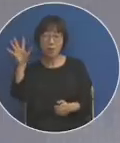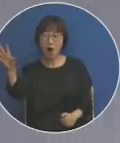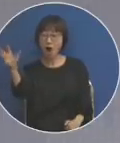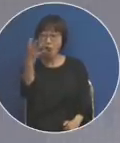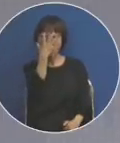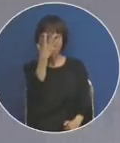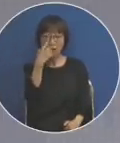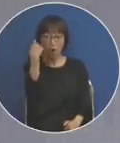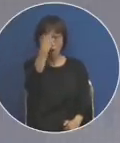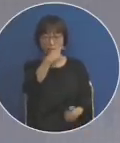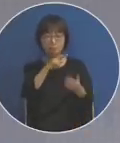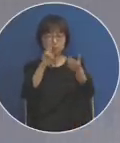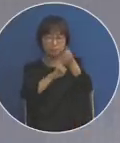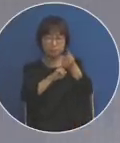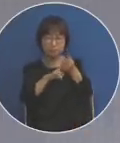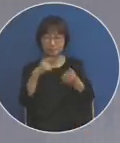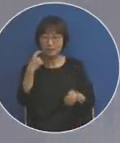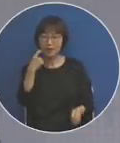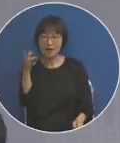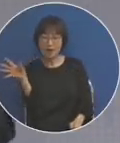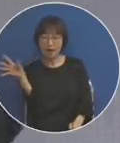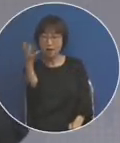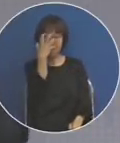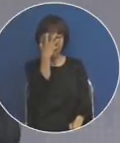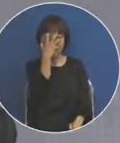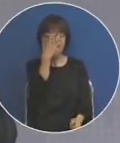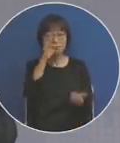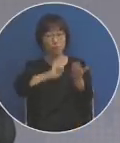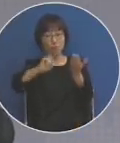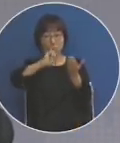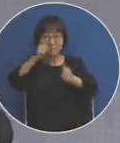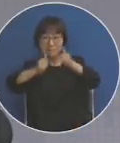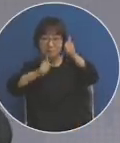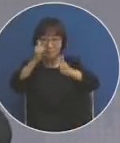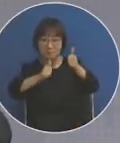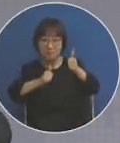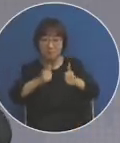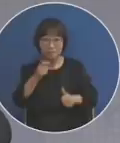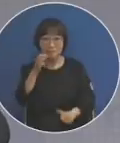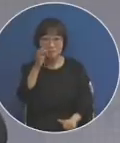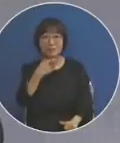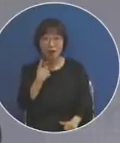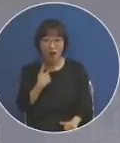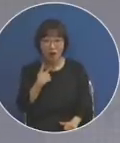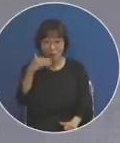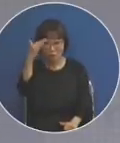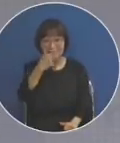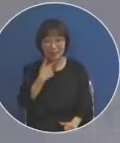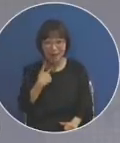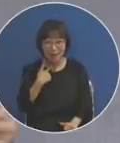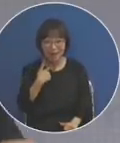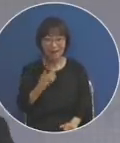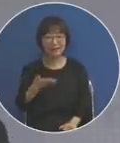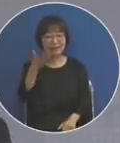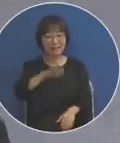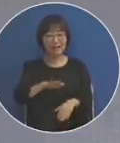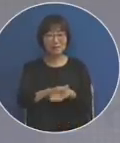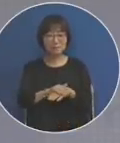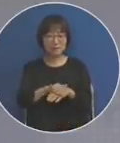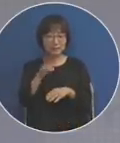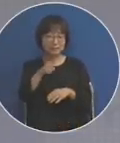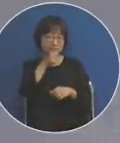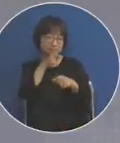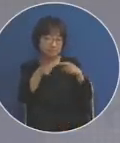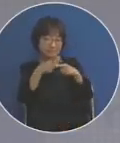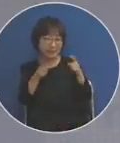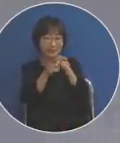singing contest. 근데 노래를 아무리 잘해도요. 그 평가하는 가수들이 저 사람 가수 아니다 하는 걸 딱 얘기해요. Now, no matter how great of a